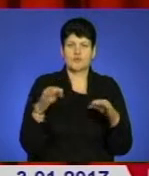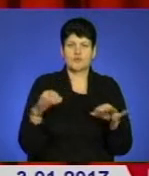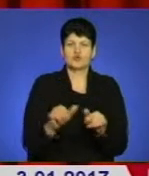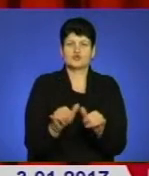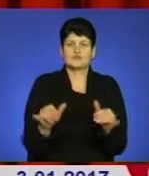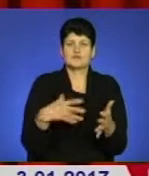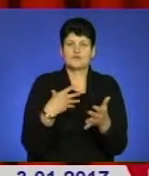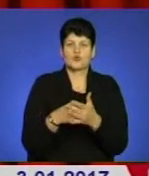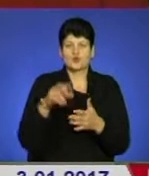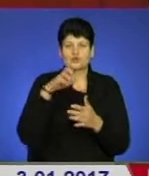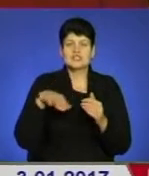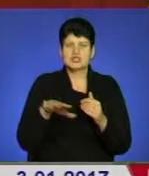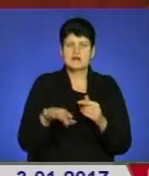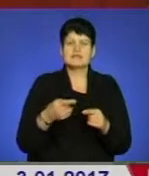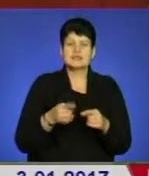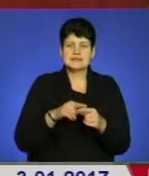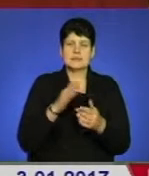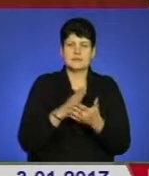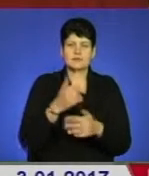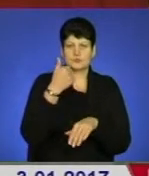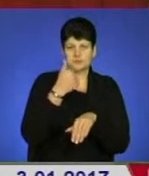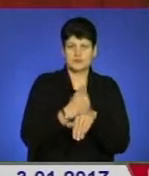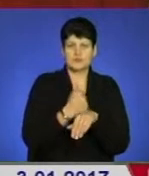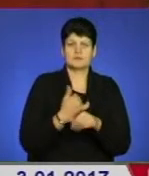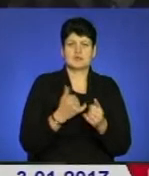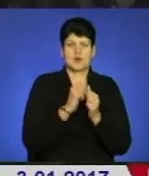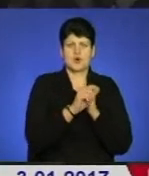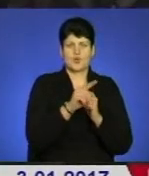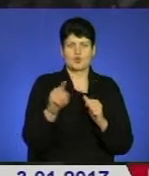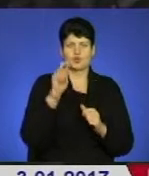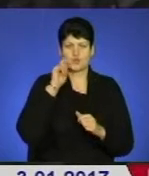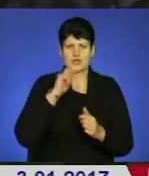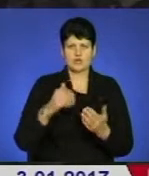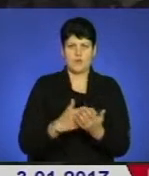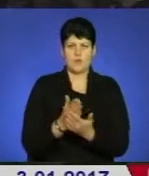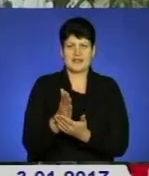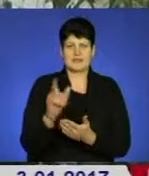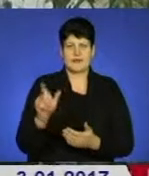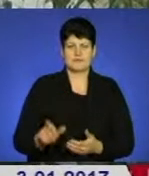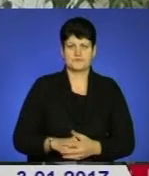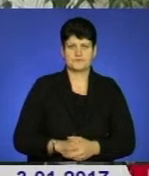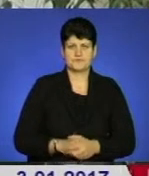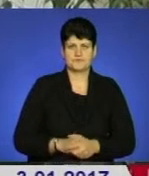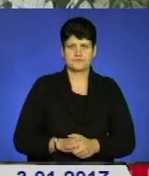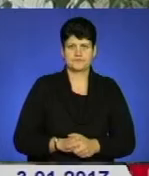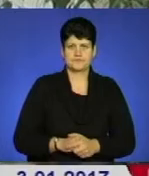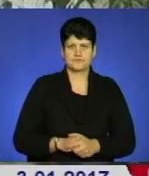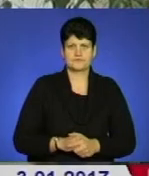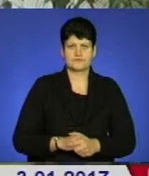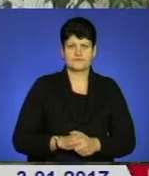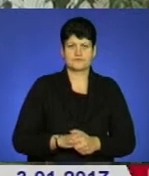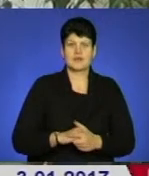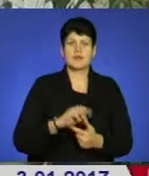свою державу. І ці праці мають стати пріоритетом для кожного українського політика. Як ми бачимо